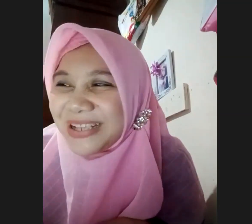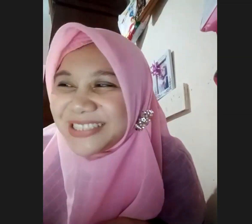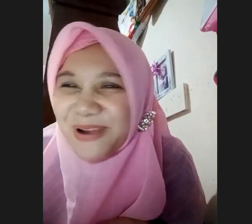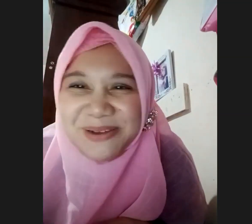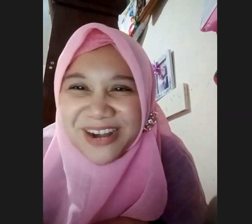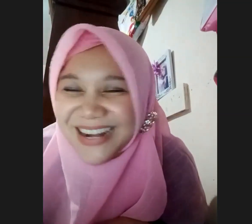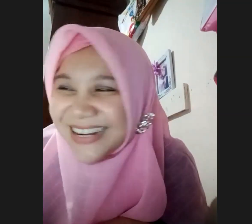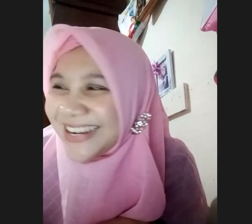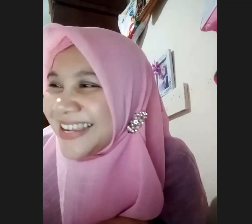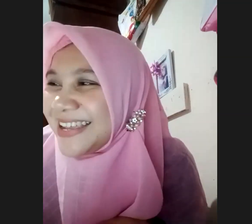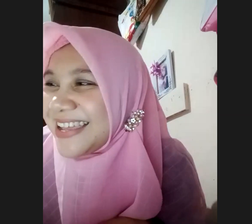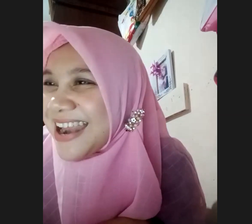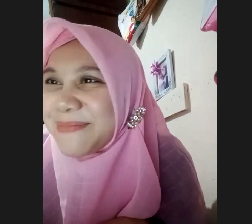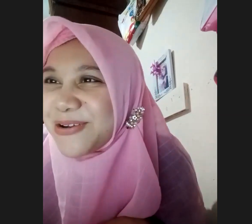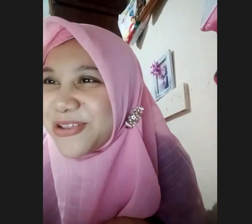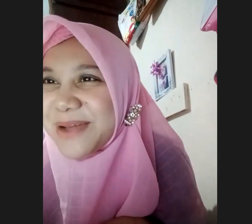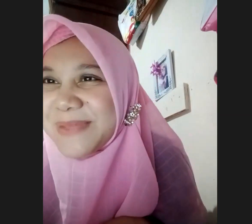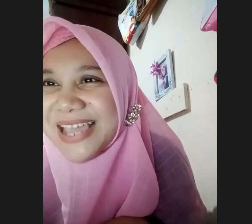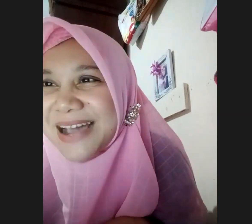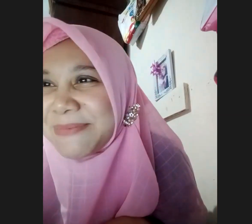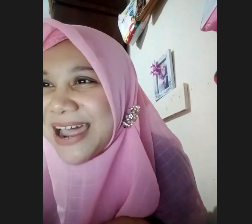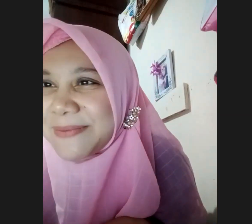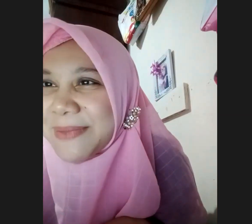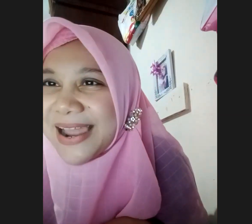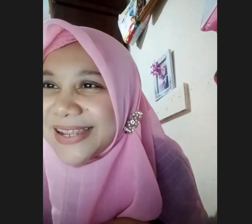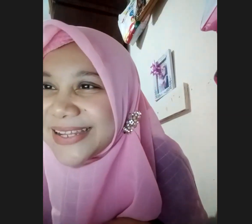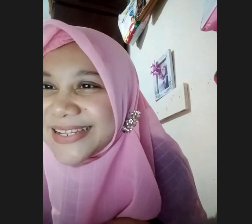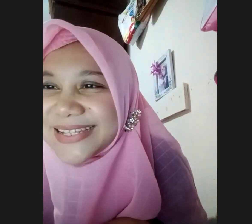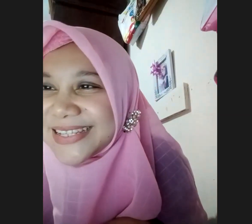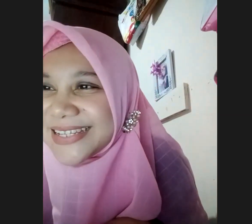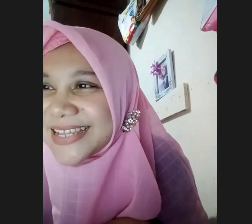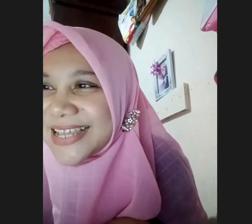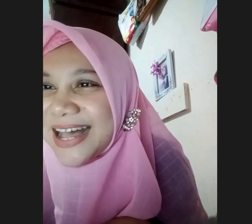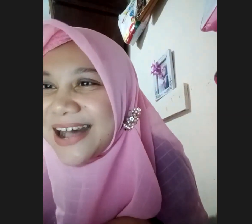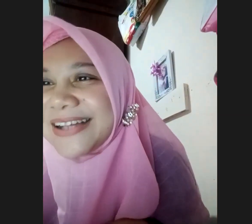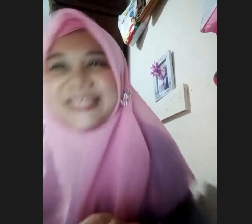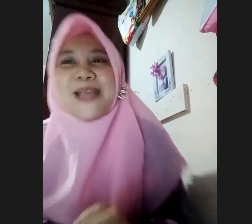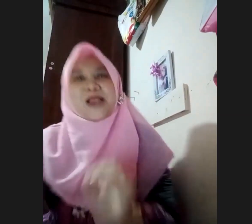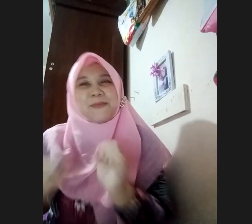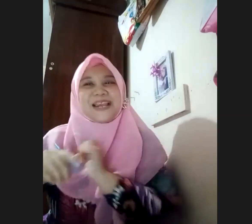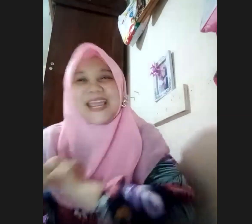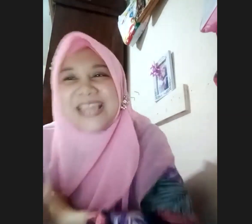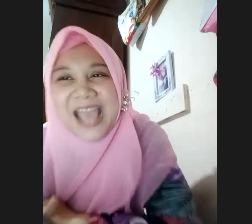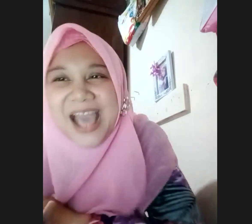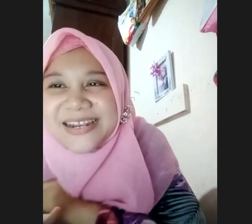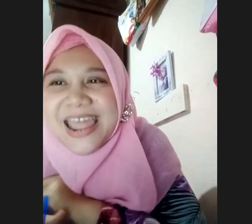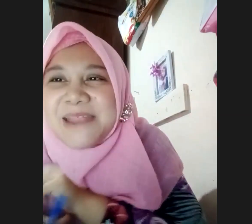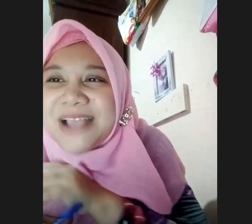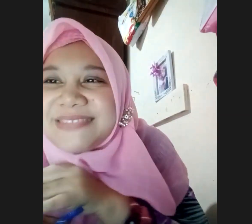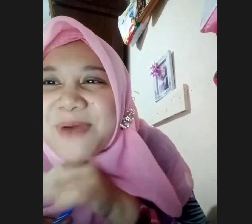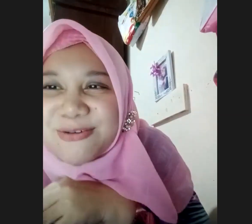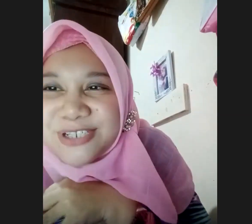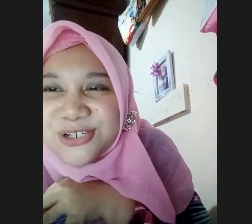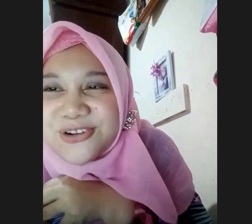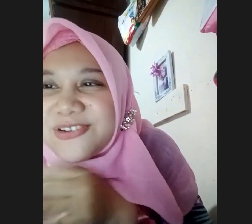Kalau kuis tuh phone a friend. Rada pilih yang menarik mana? Saya boleh pilih ini ya, dari Bu